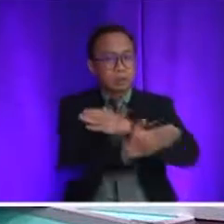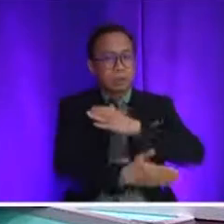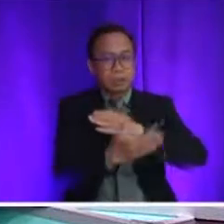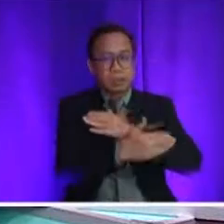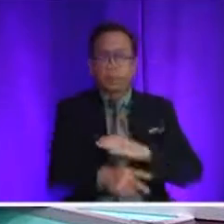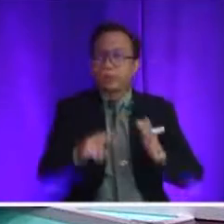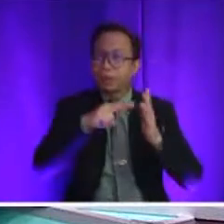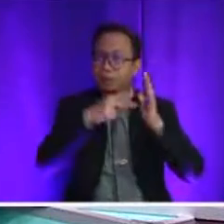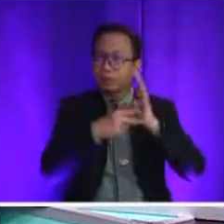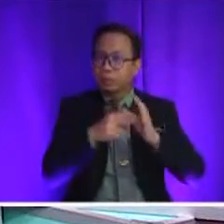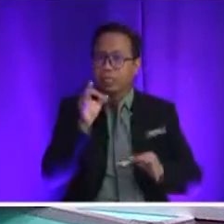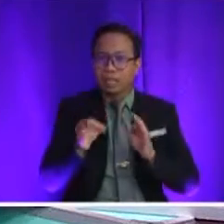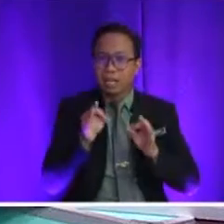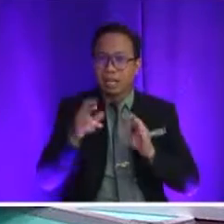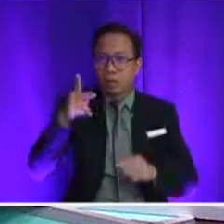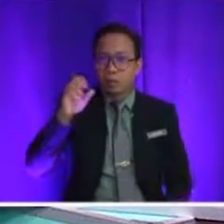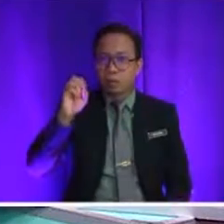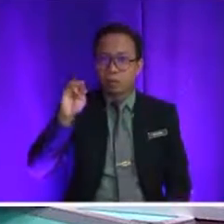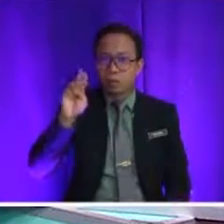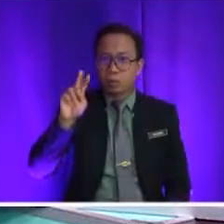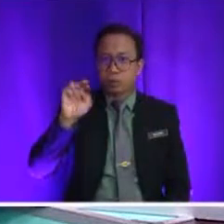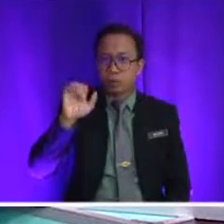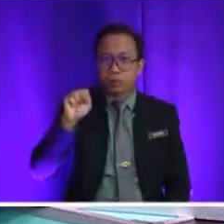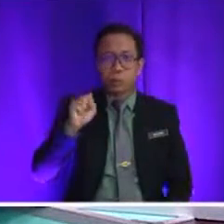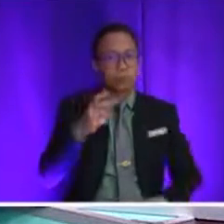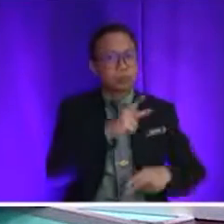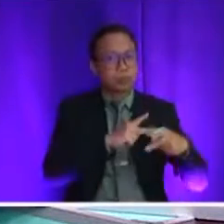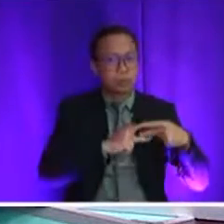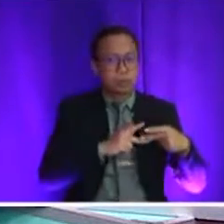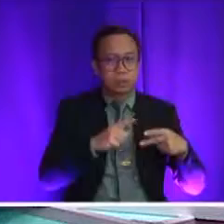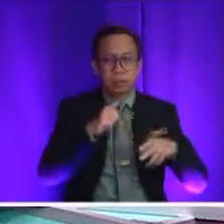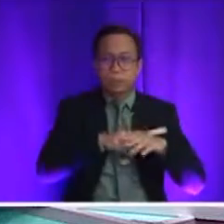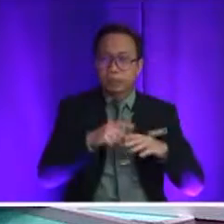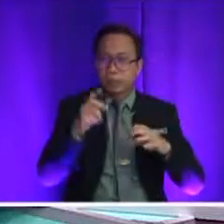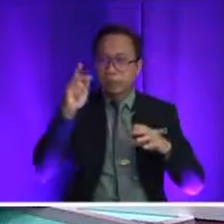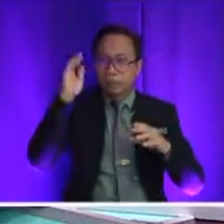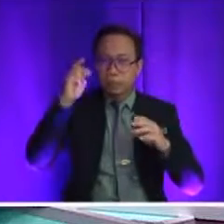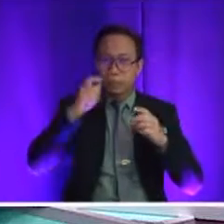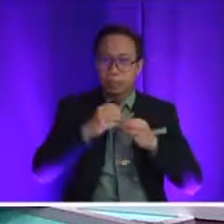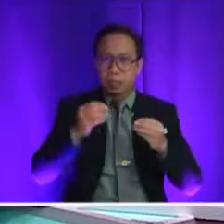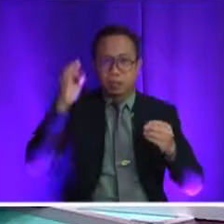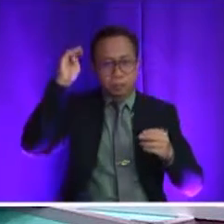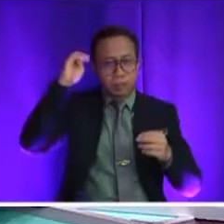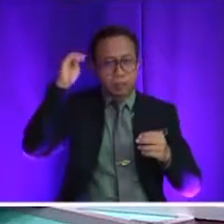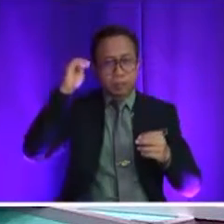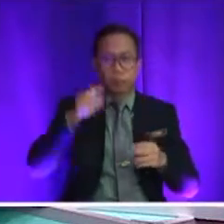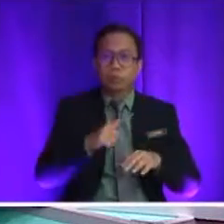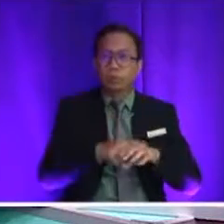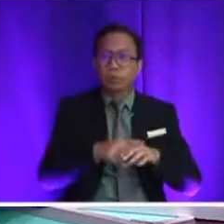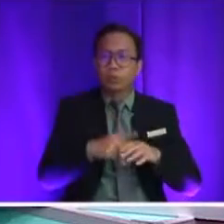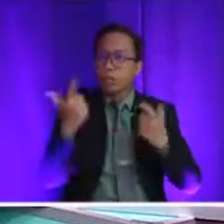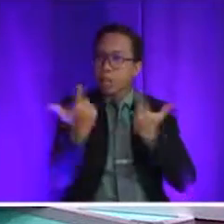maknanya kalau komunis di Tanah Melayu nih digeser untuk menentang imperialisme barat yaitu